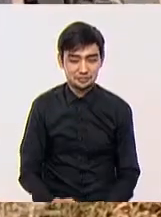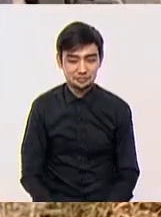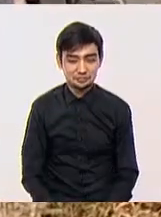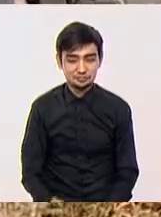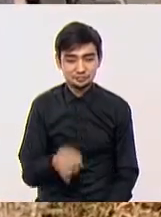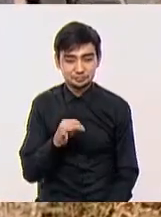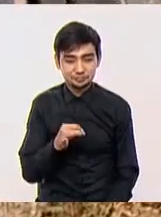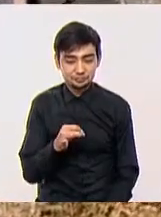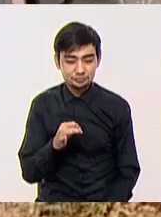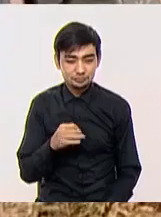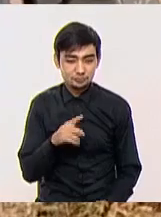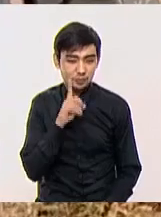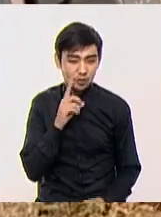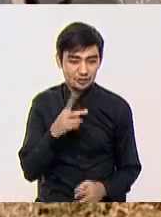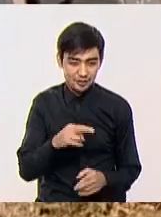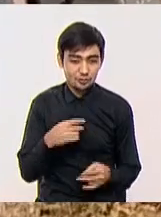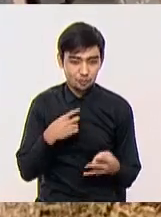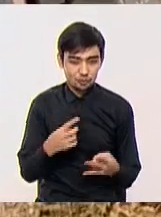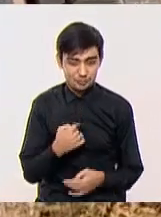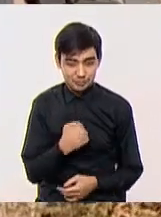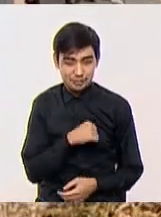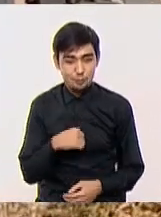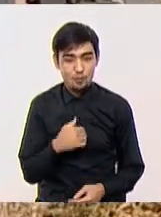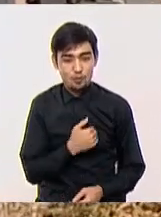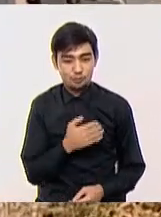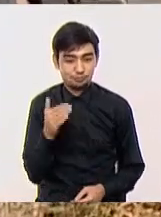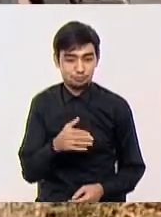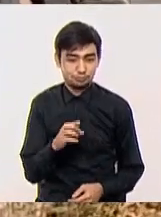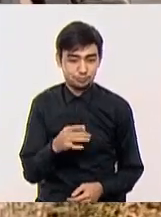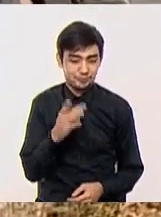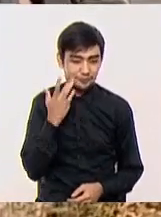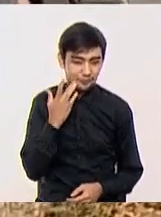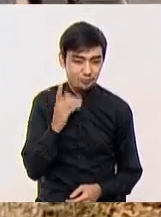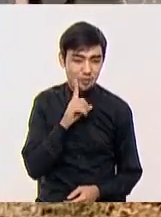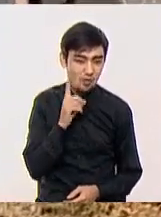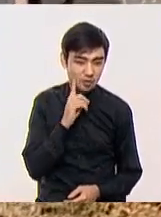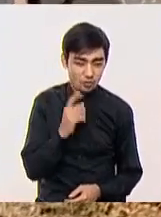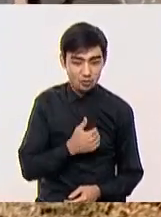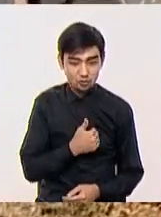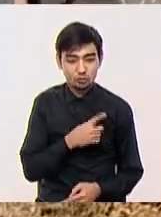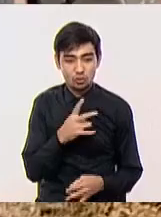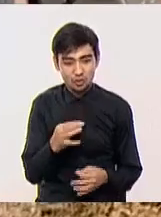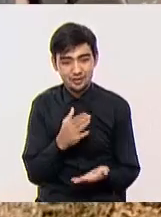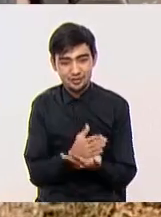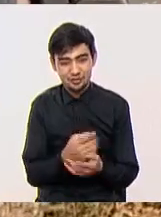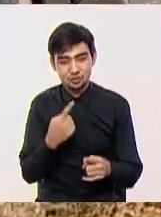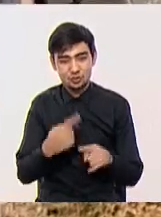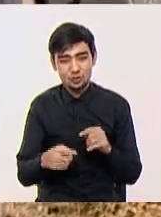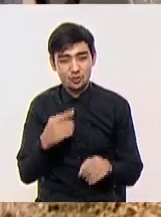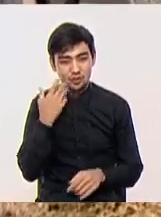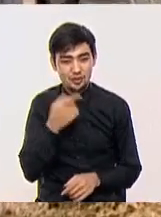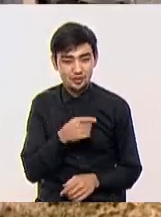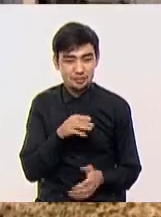что эликсир молодости, в принципе, нужен. Я бы сама лично хотела всегда быть молодой, но именно есть другая сторона, когда